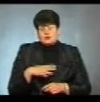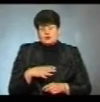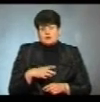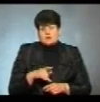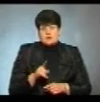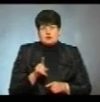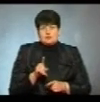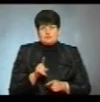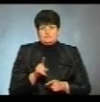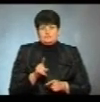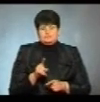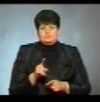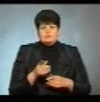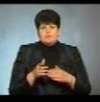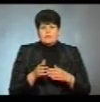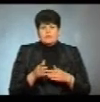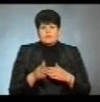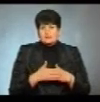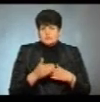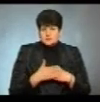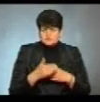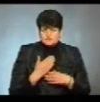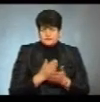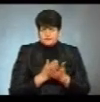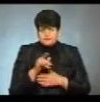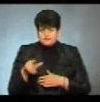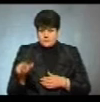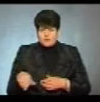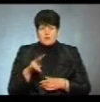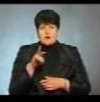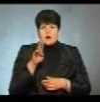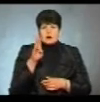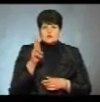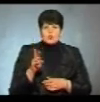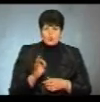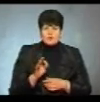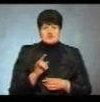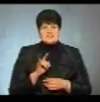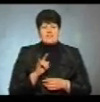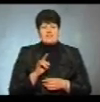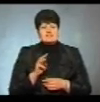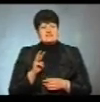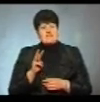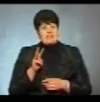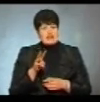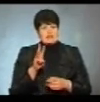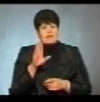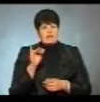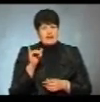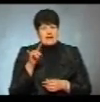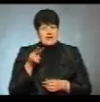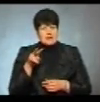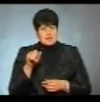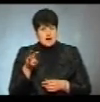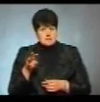сатисфакції до чиновницького класу. Не відбулося. Потім Ляшко з вилами, скажімо. Також образ такого,